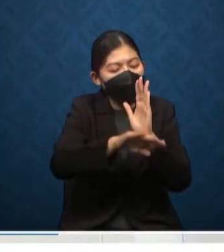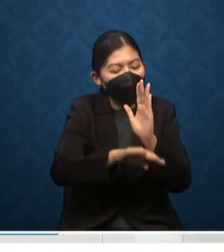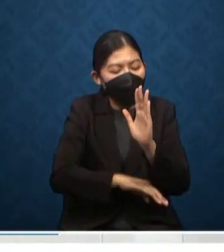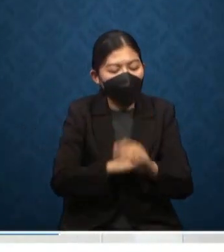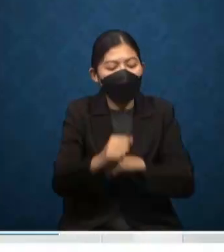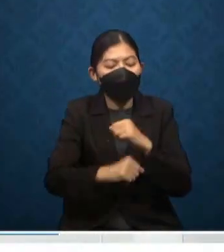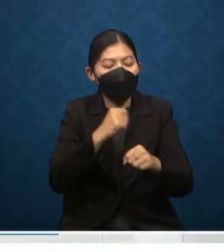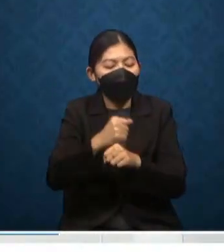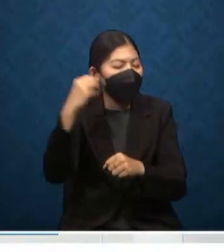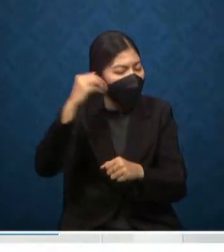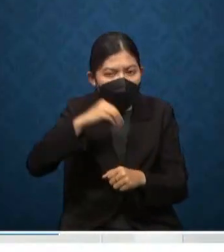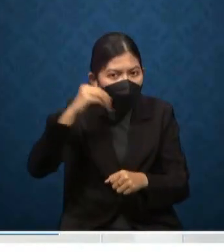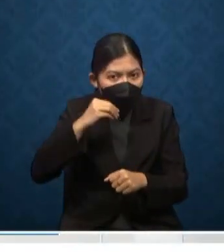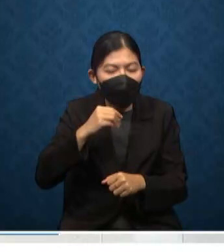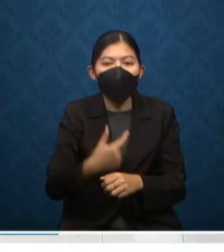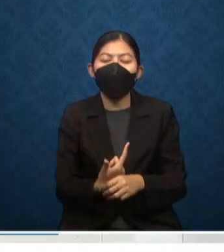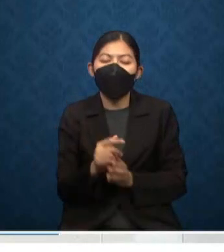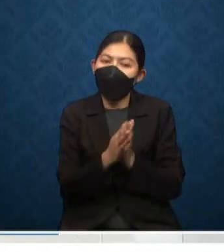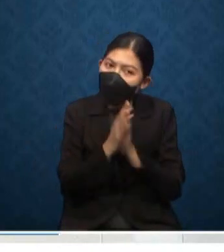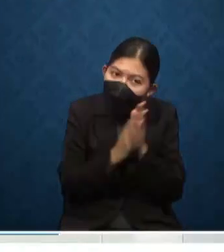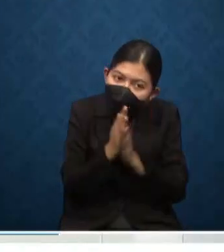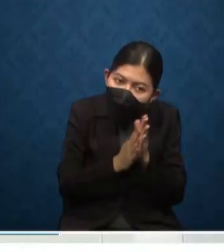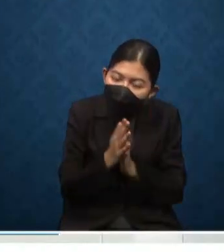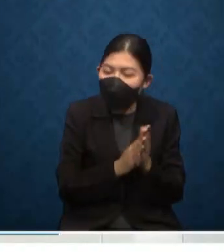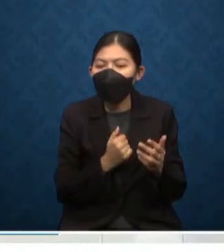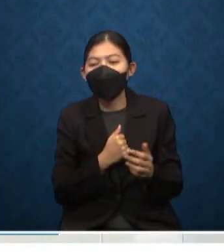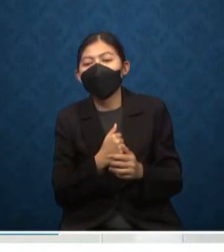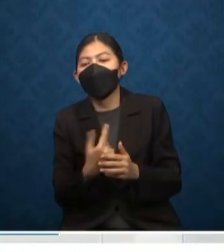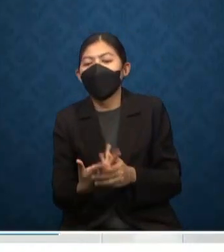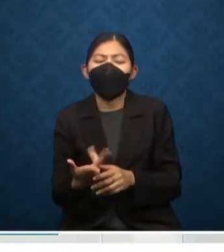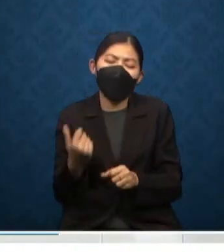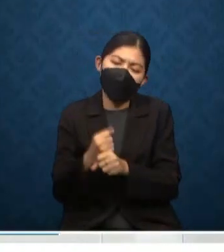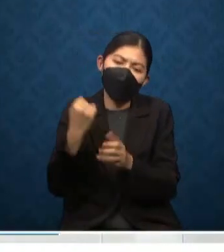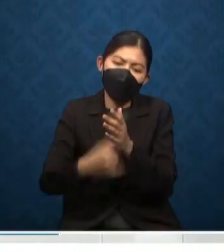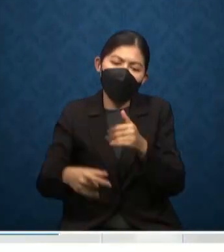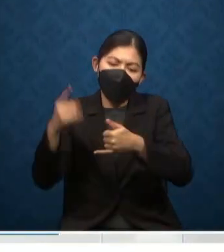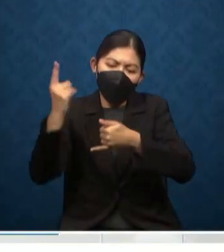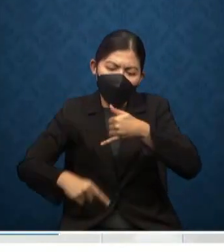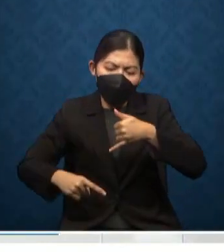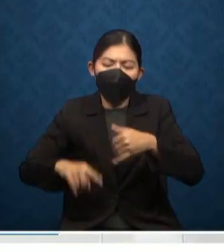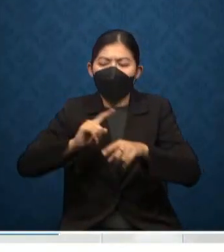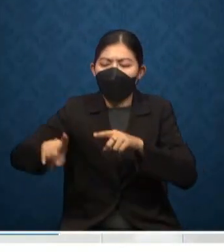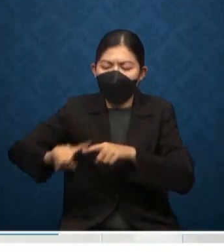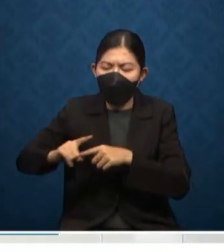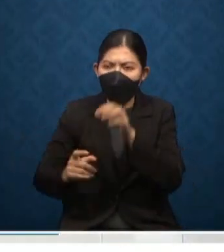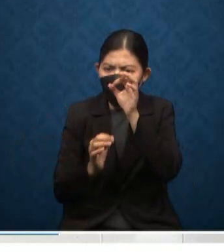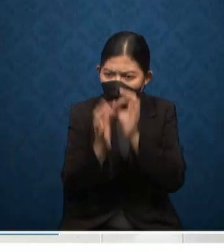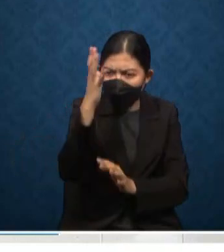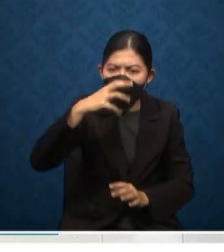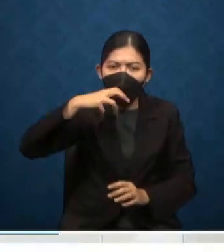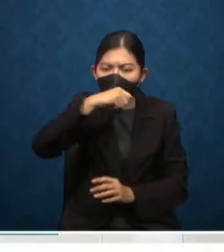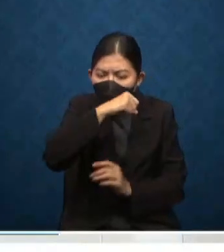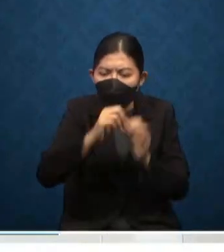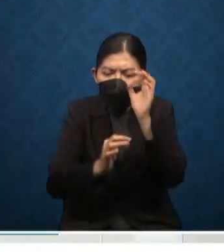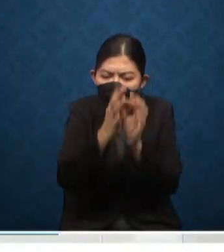าจะเป็นเรื่องของมาตรการทางด้านแรงจูงใจในเรื่องของบทลงโทษต่างๆในการตัดในการเผาอ้อยนะครับหรือการให้กำลังจูง